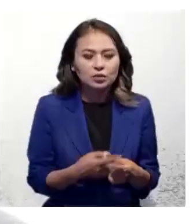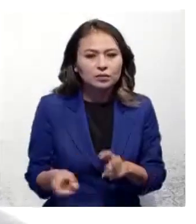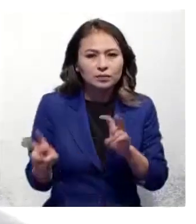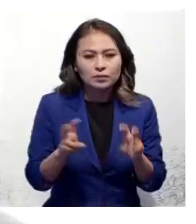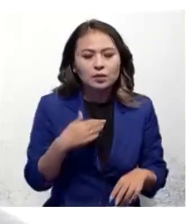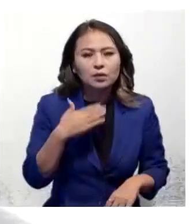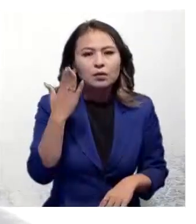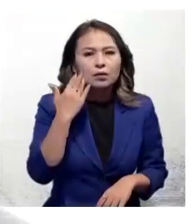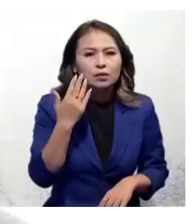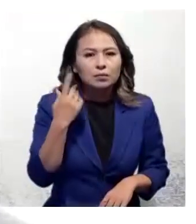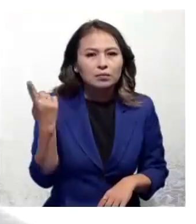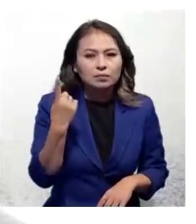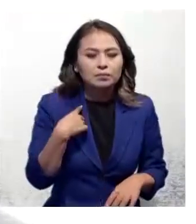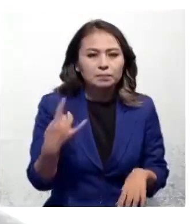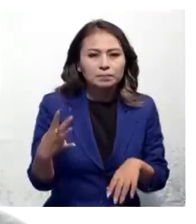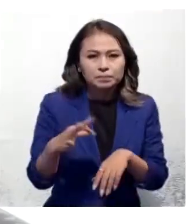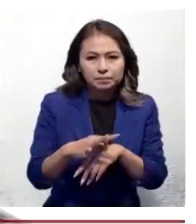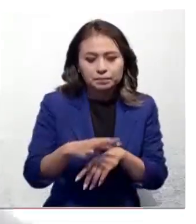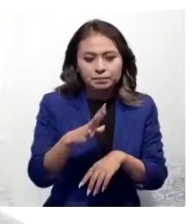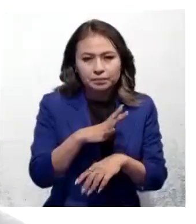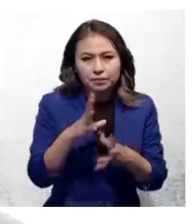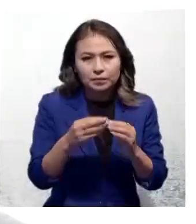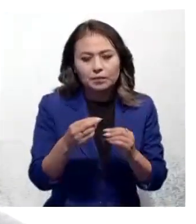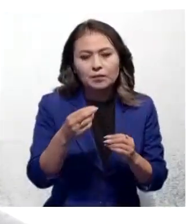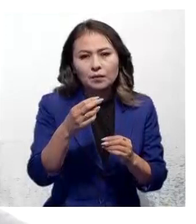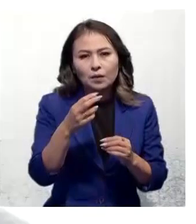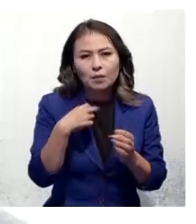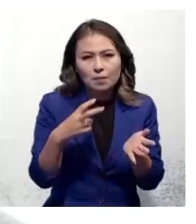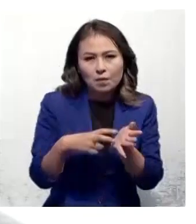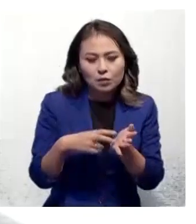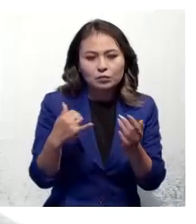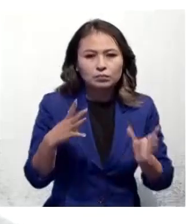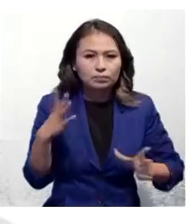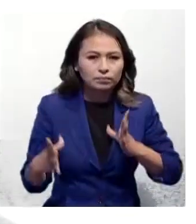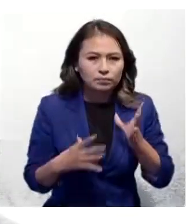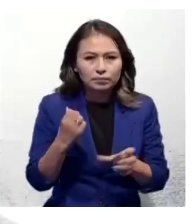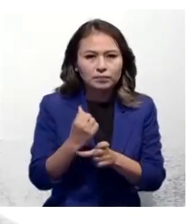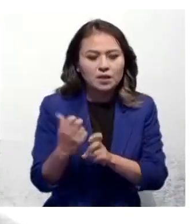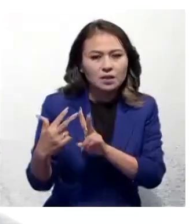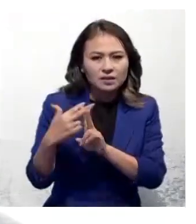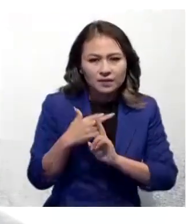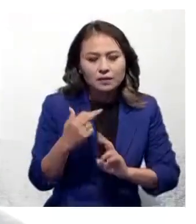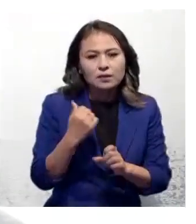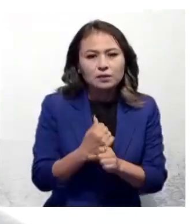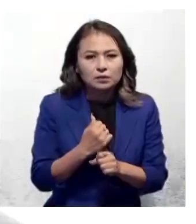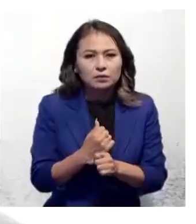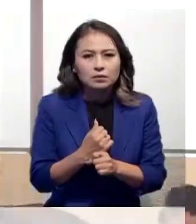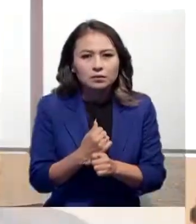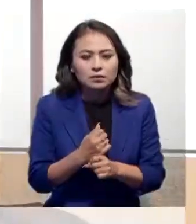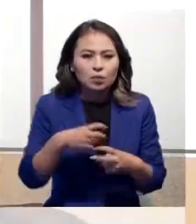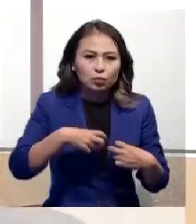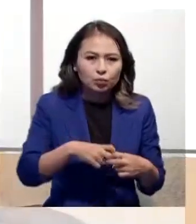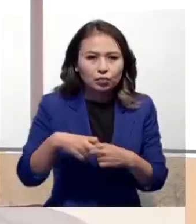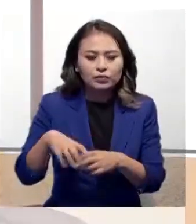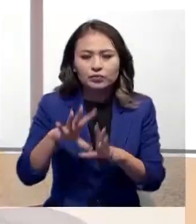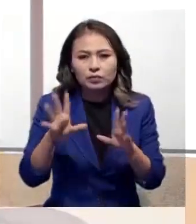үйрендім. Бірінші басында қорқып жүрдім, қазір спокойно отырам. Сосын жаттығулар жасатады буынға бәріне.